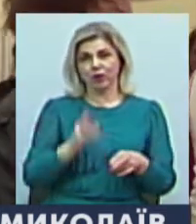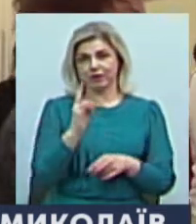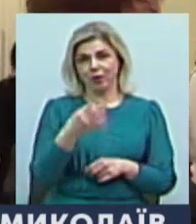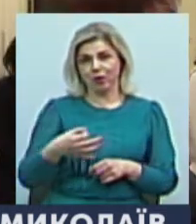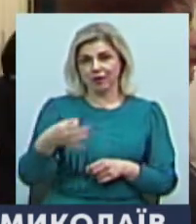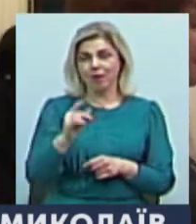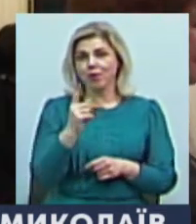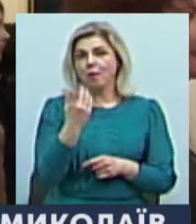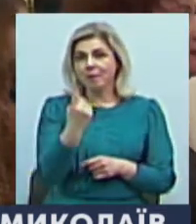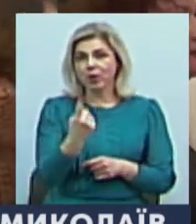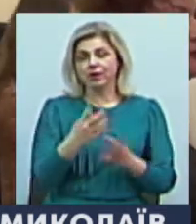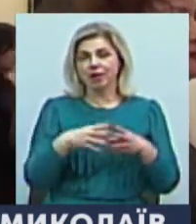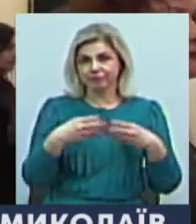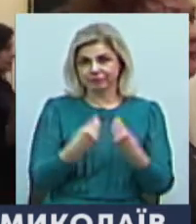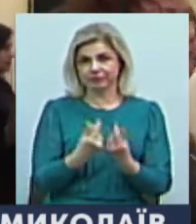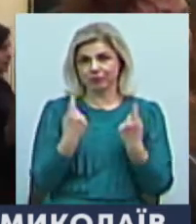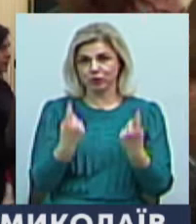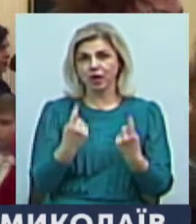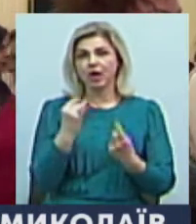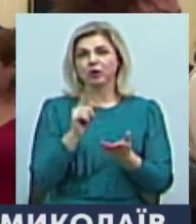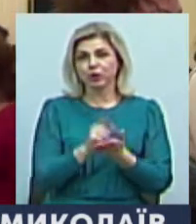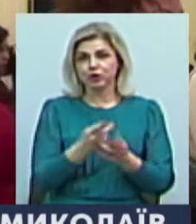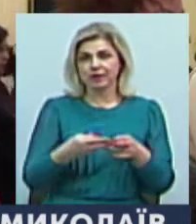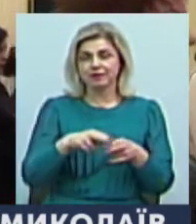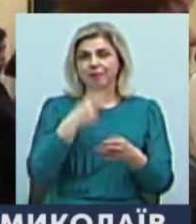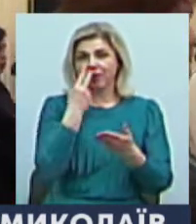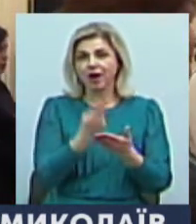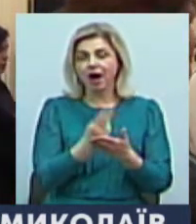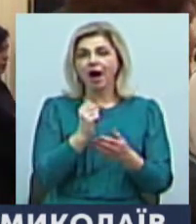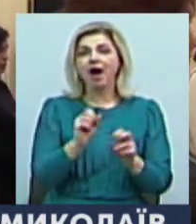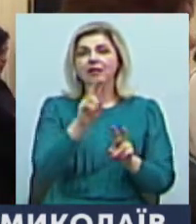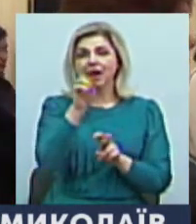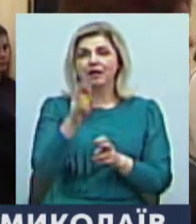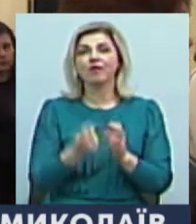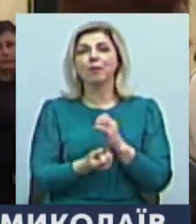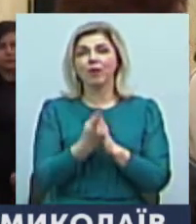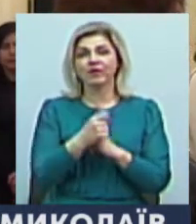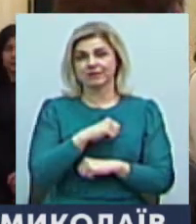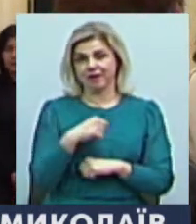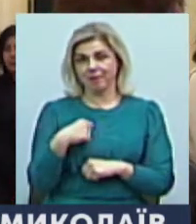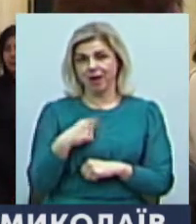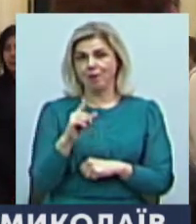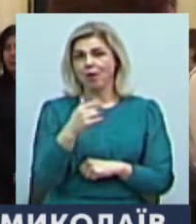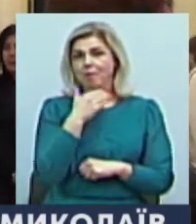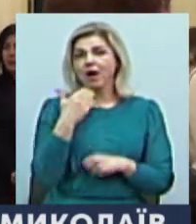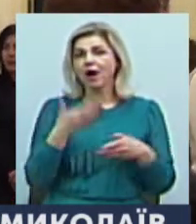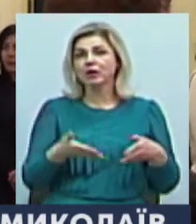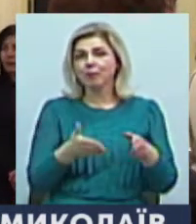Адже ми одна велика родина, тому ми повинні це показувати. А назва народилась сама по собі. Адже є багато шляхів до